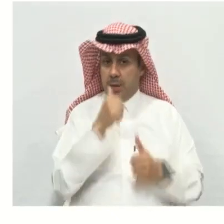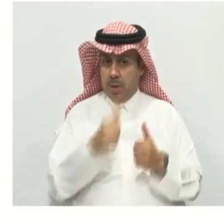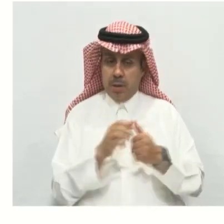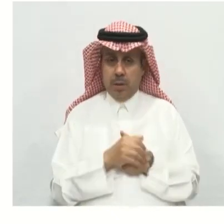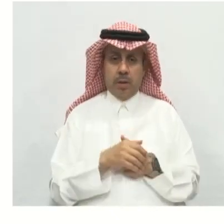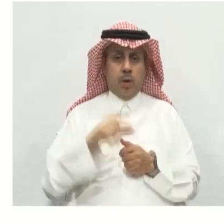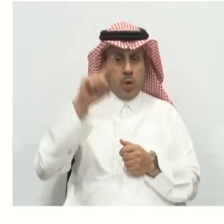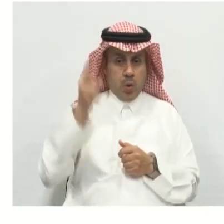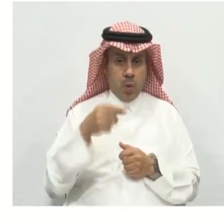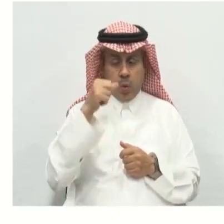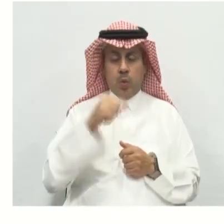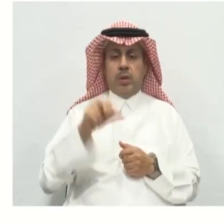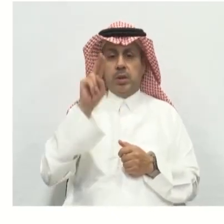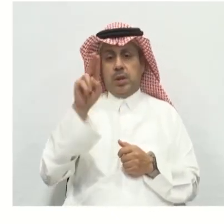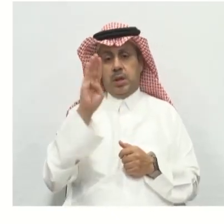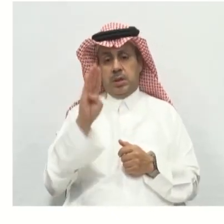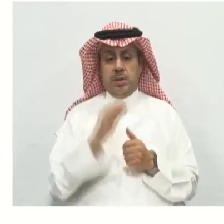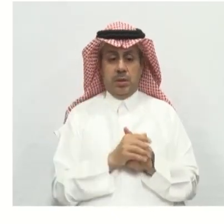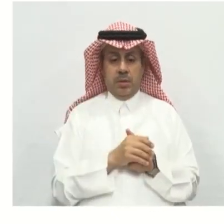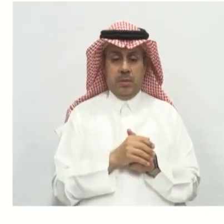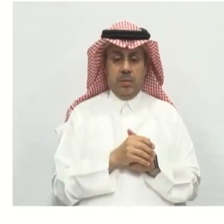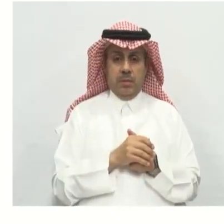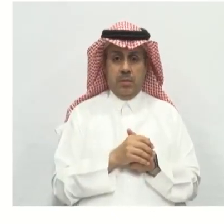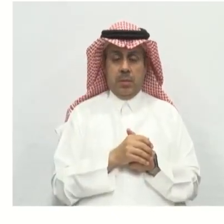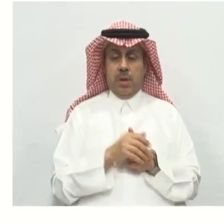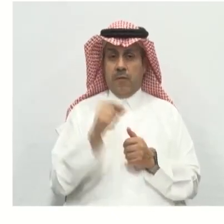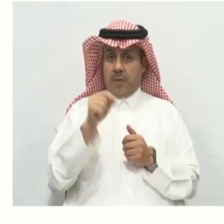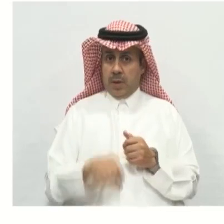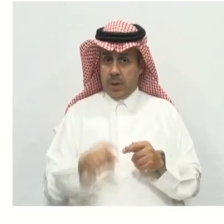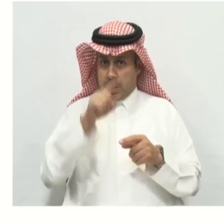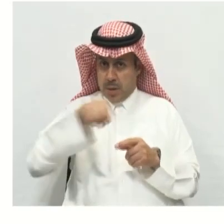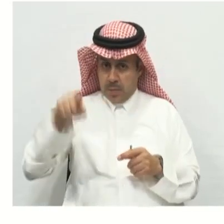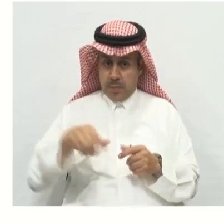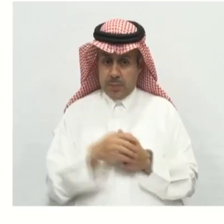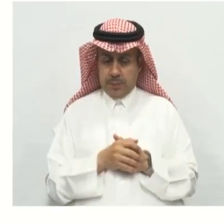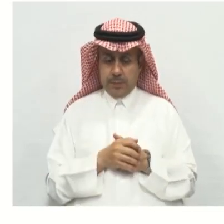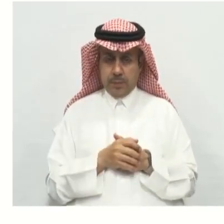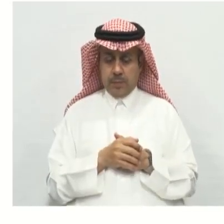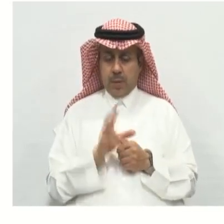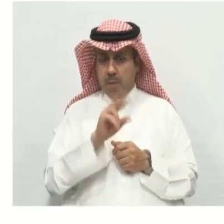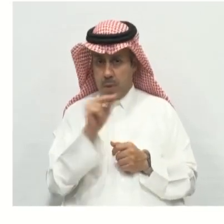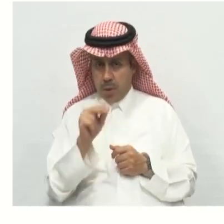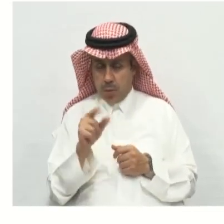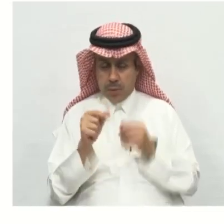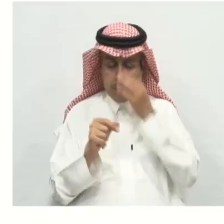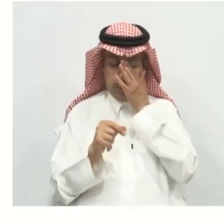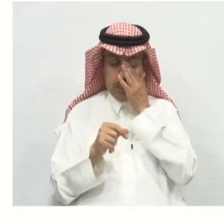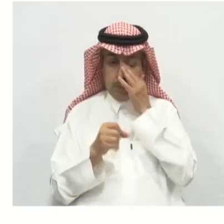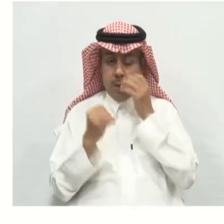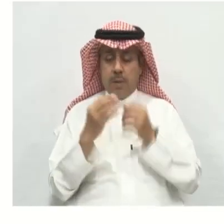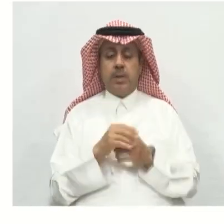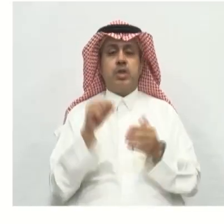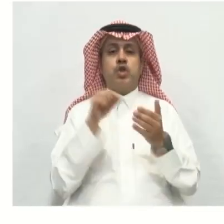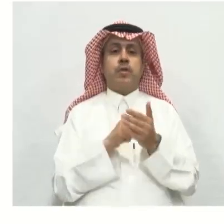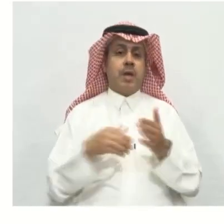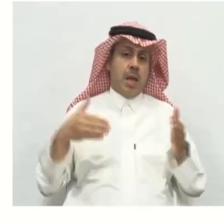رو تكست في السياق التالي اذا لدينا الدبليو تتطابق مع كل الرموز الابجديه الرقميه من صفر